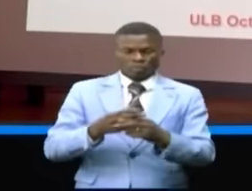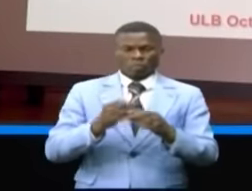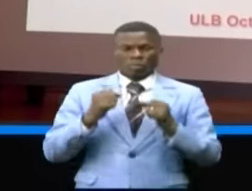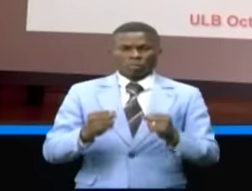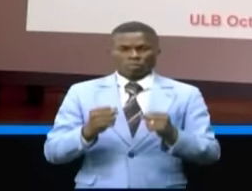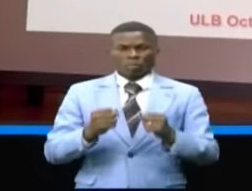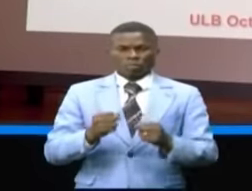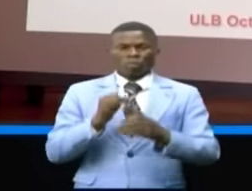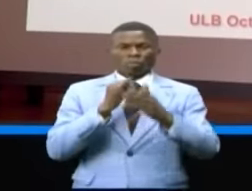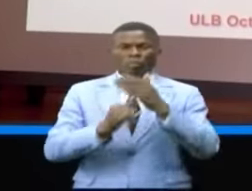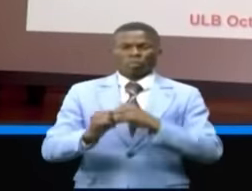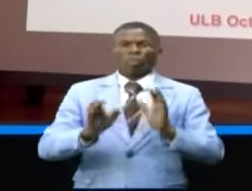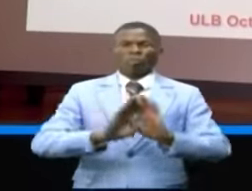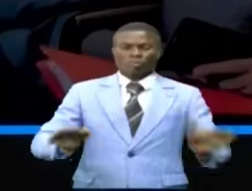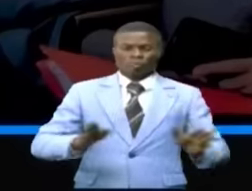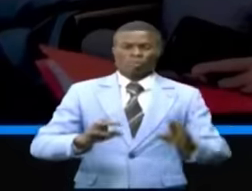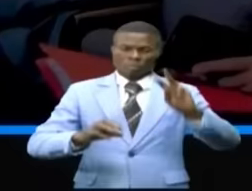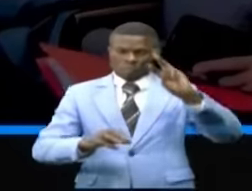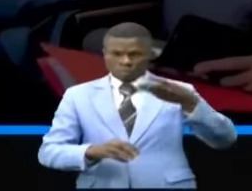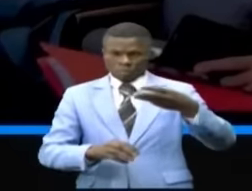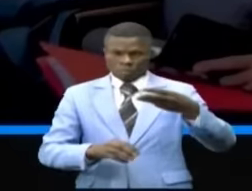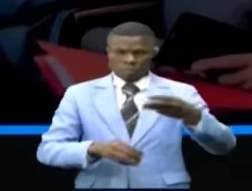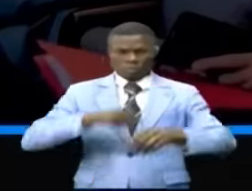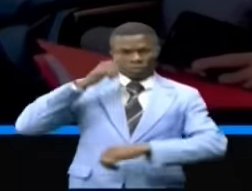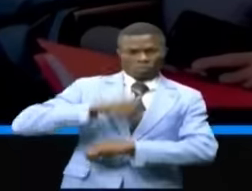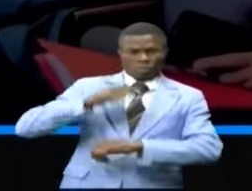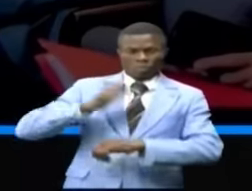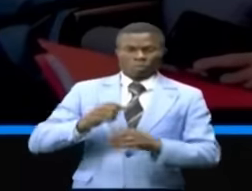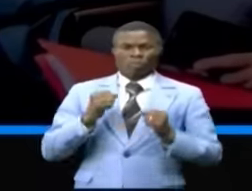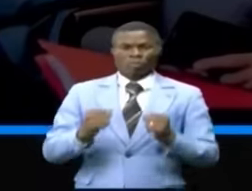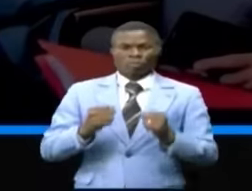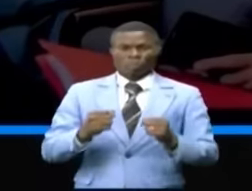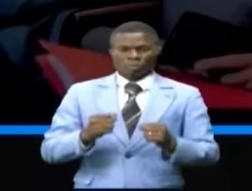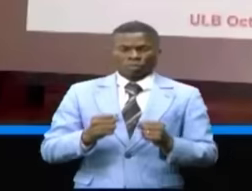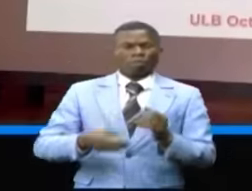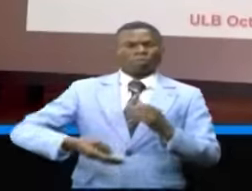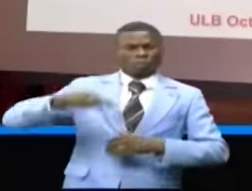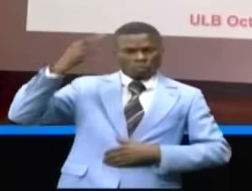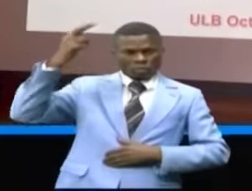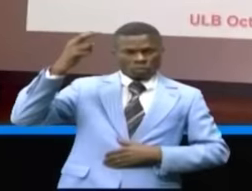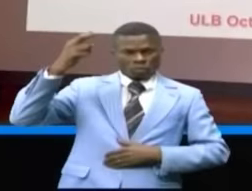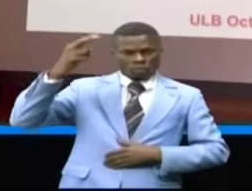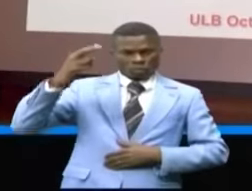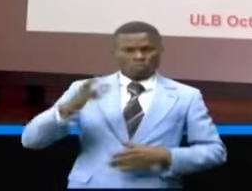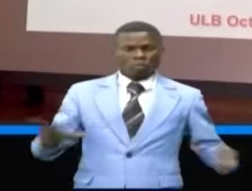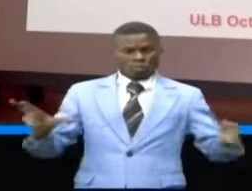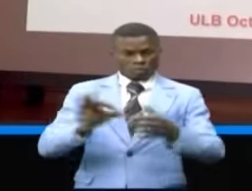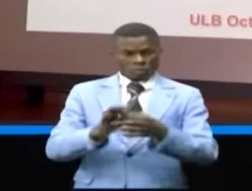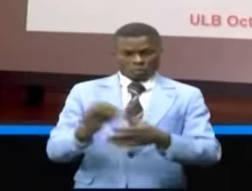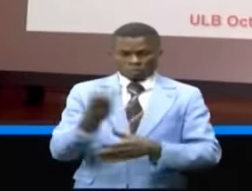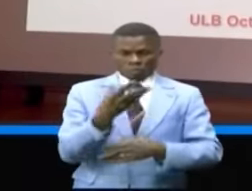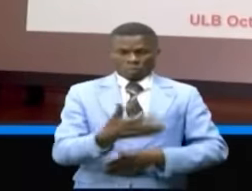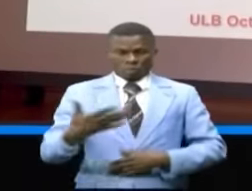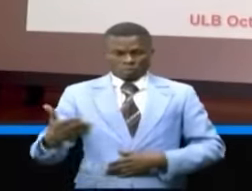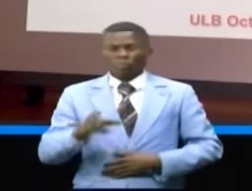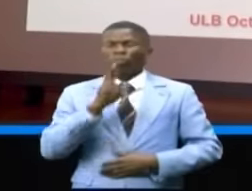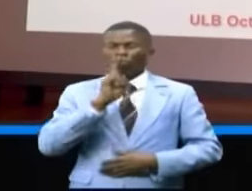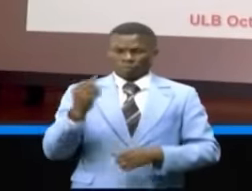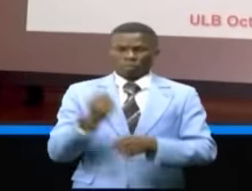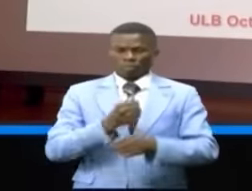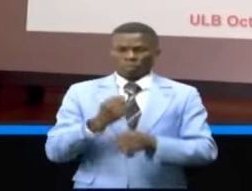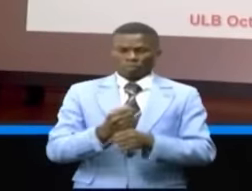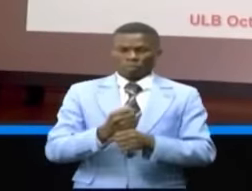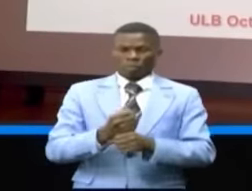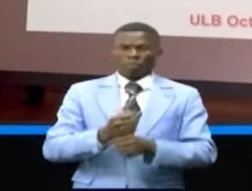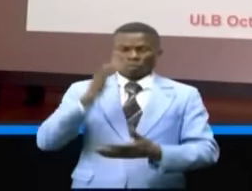efficaces, intègres, compétents, 3, justice efficace à la hauteur, mise ensemble, je pense que le travail de la